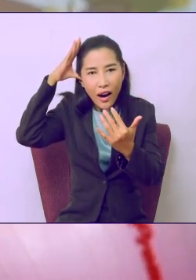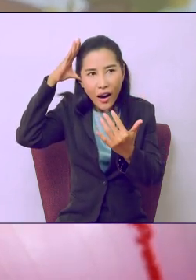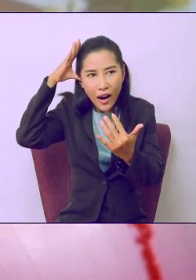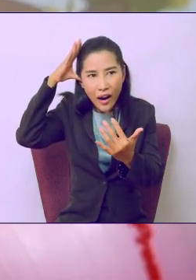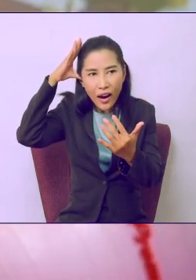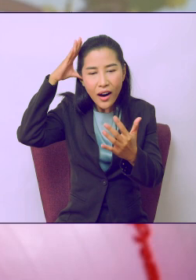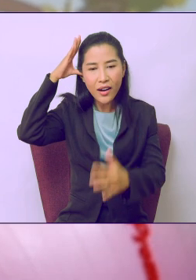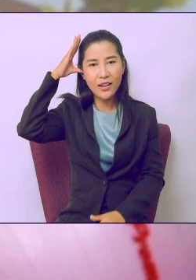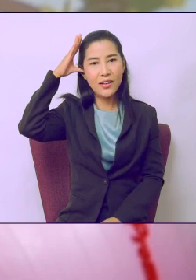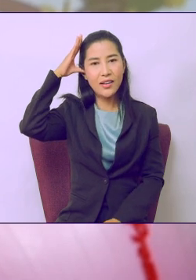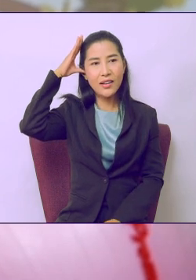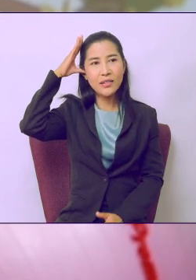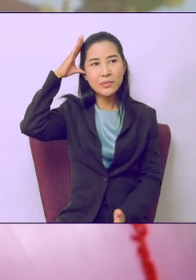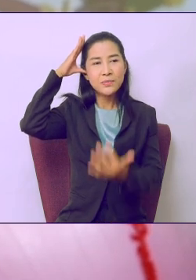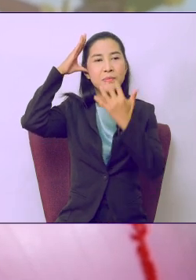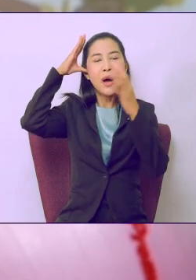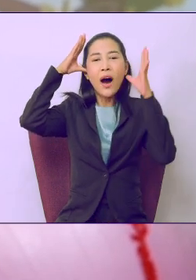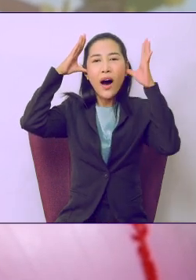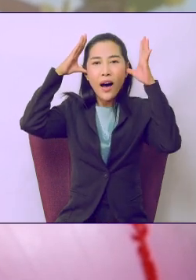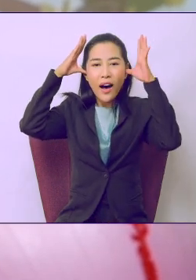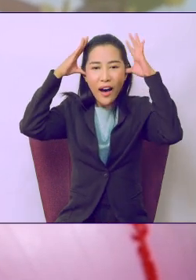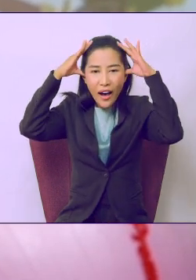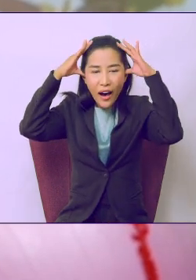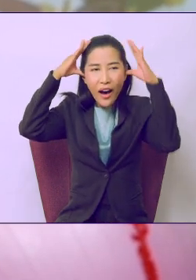เข้าอีก 2ครั้ง